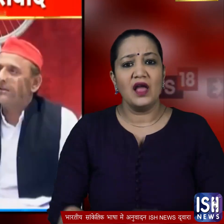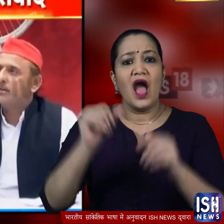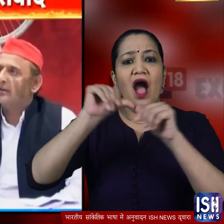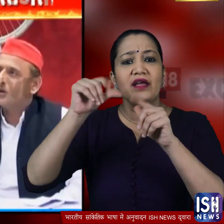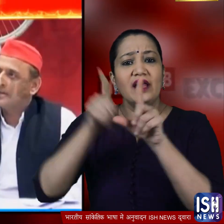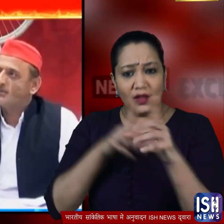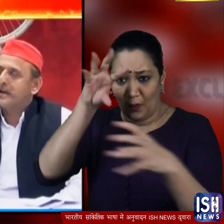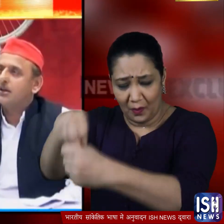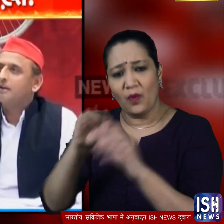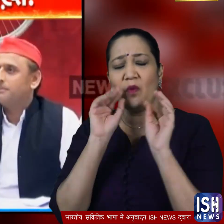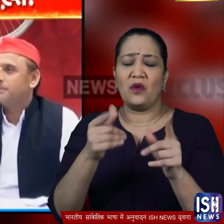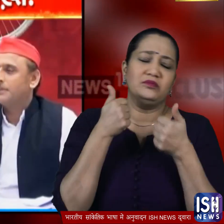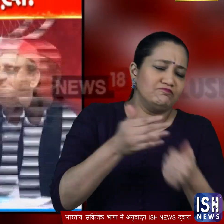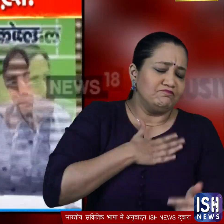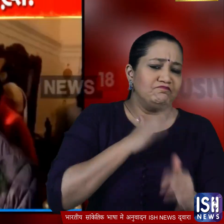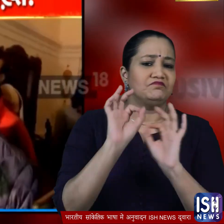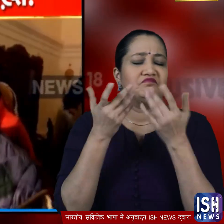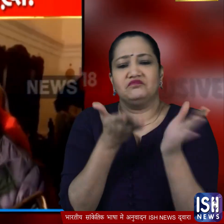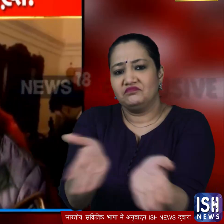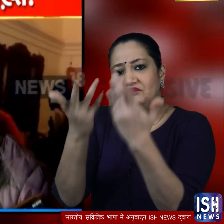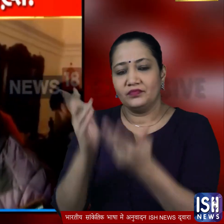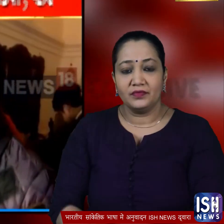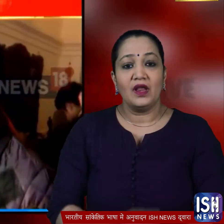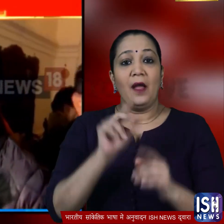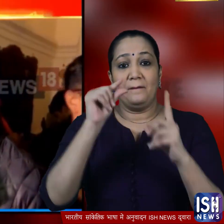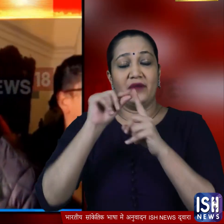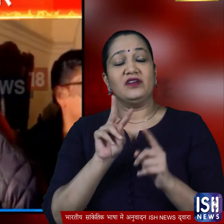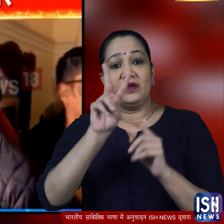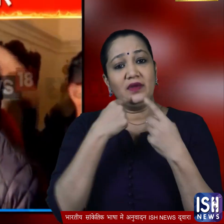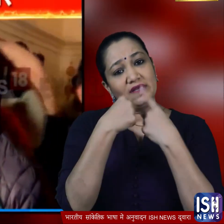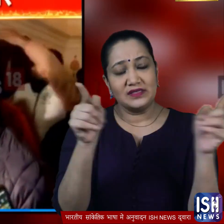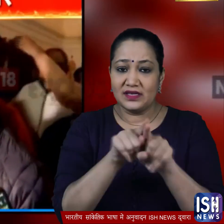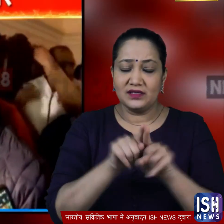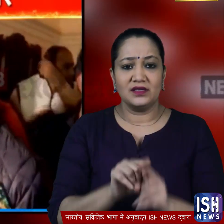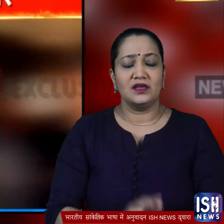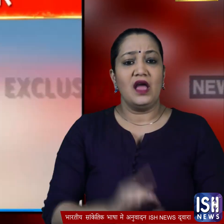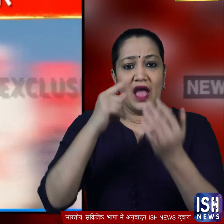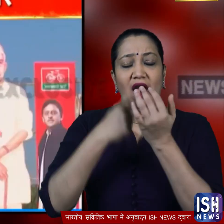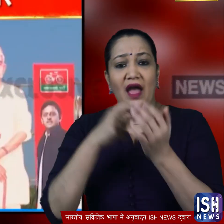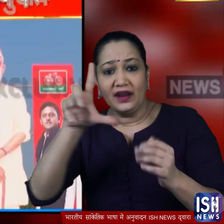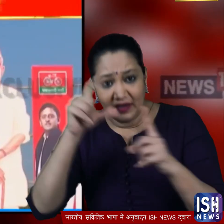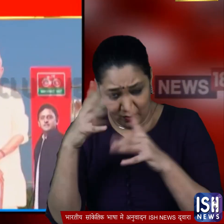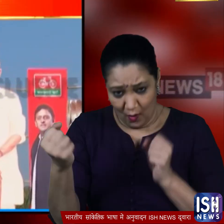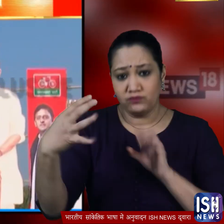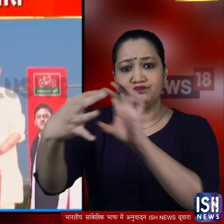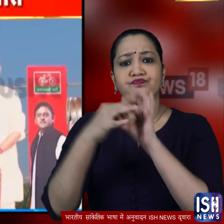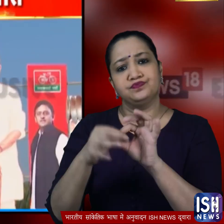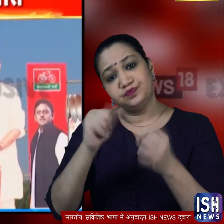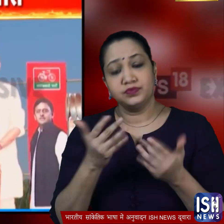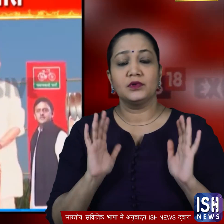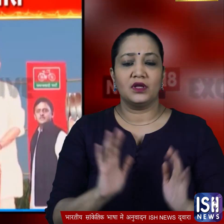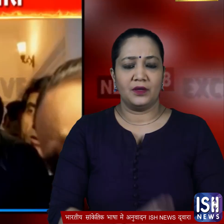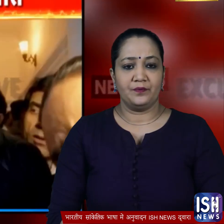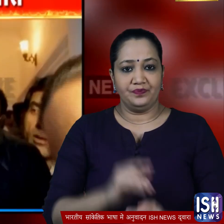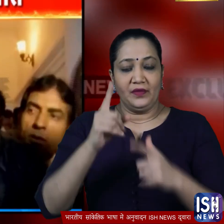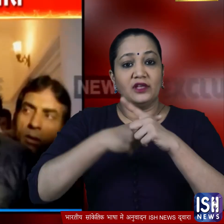के अखिलेश के साथ जाने पर हमदर्दी जताई। यही नहीं, मुलाकात के बाद बाहर आए प्रवेश वर्मा ने संकेत भी दे दिया कि आरएलडी चाहे तो वो बीजेपी के साथ आ